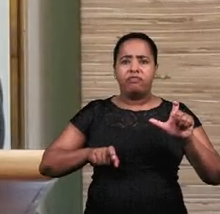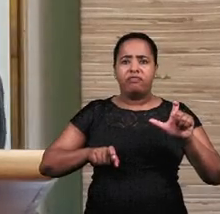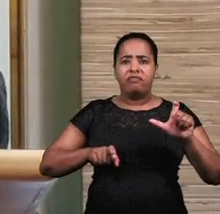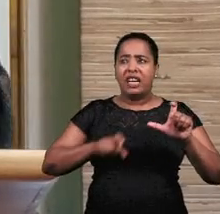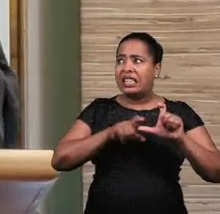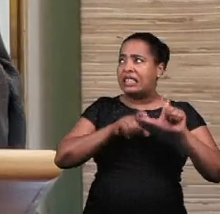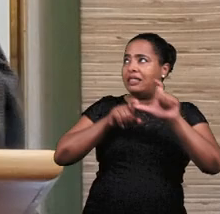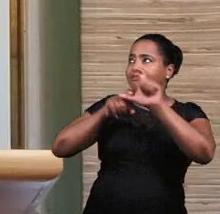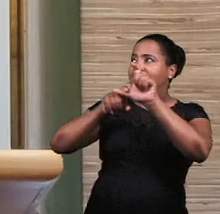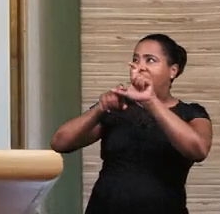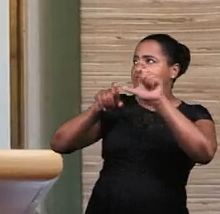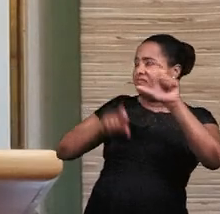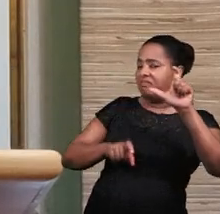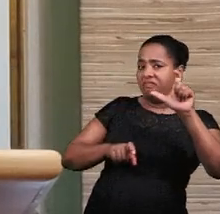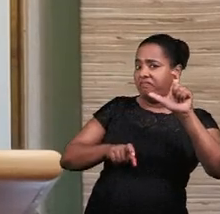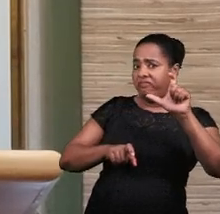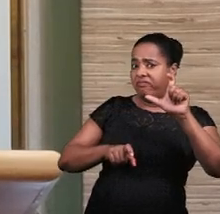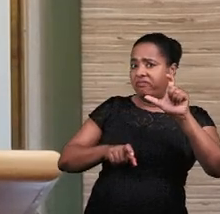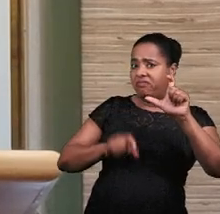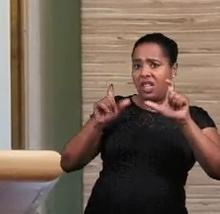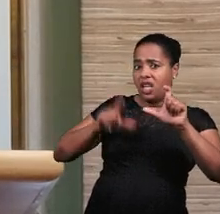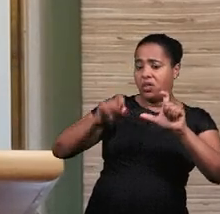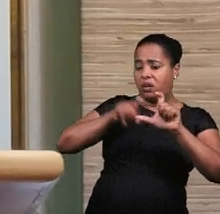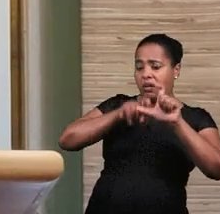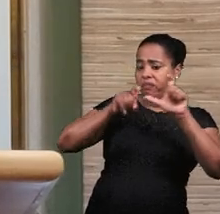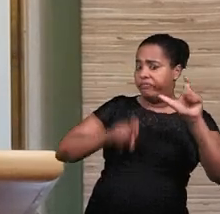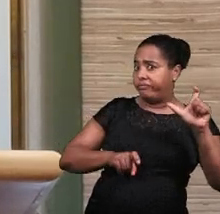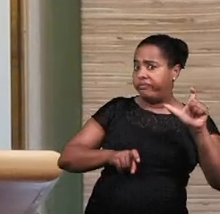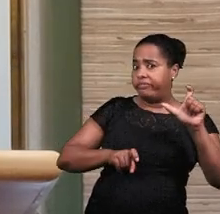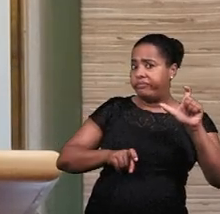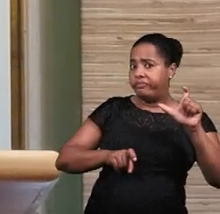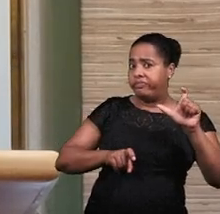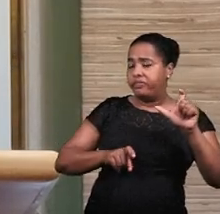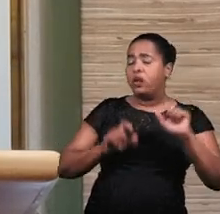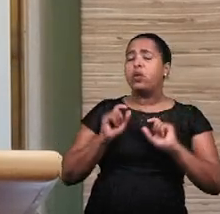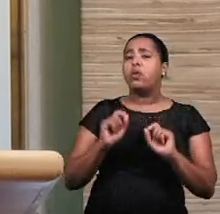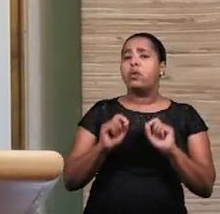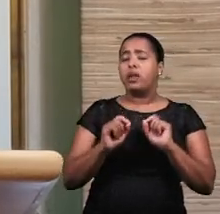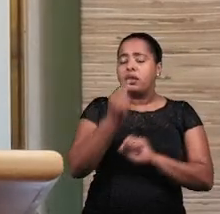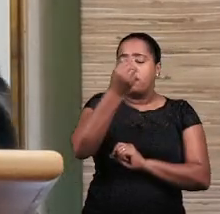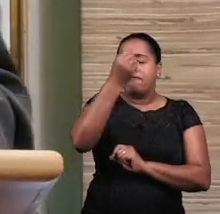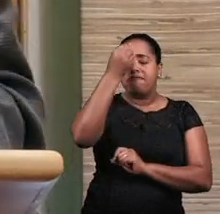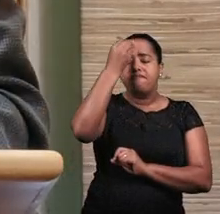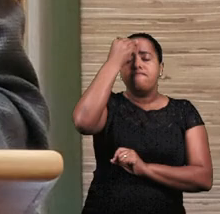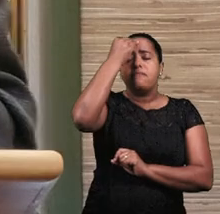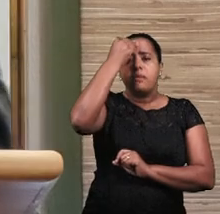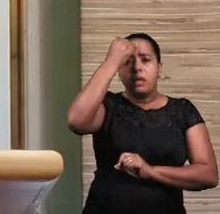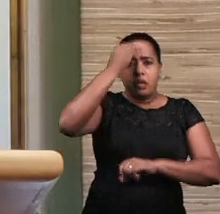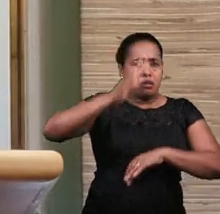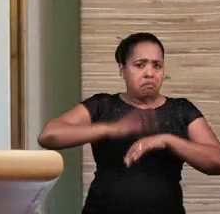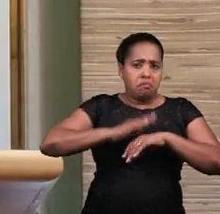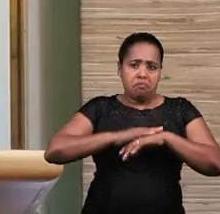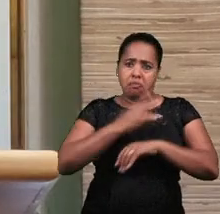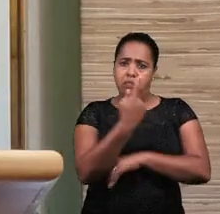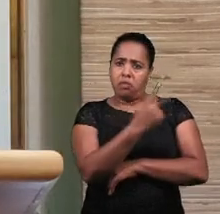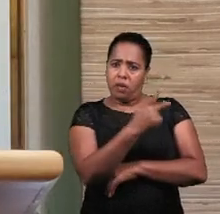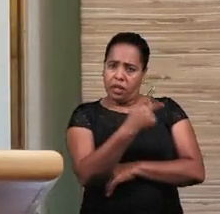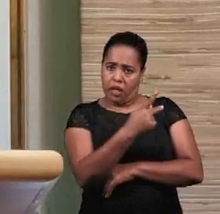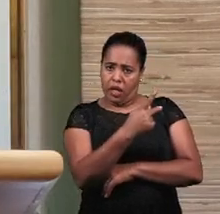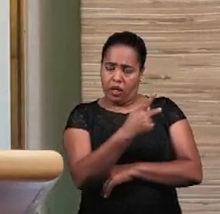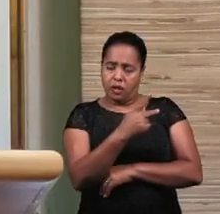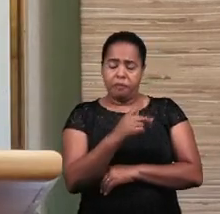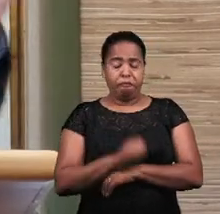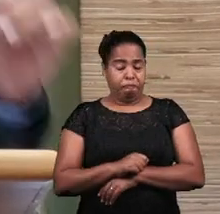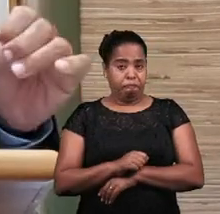vivre dépendants de Dieu. Ils préféraient faire ce qui était dans leur pensée. Vous voulez voir, quand ils ont